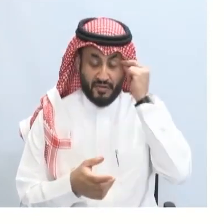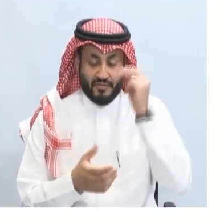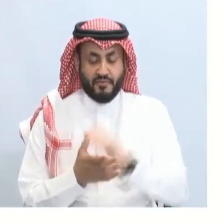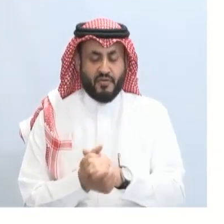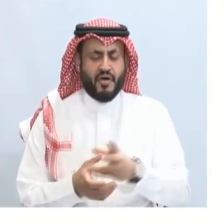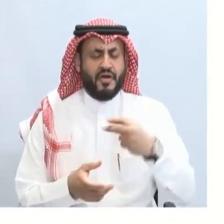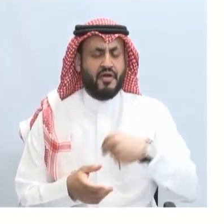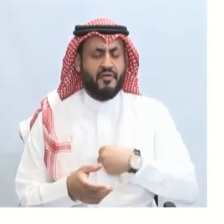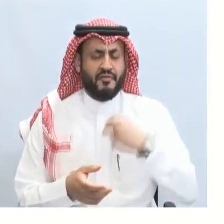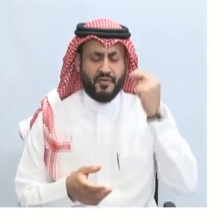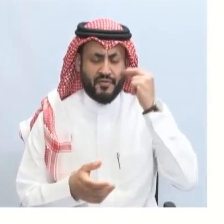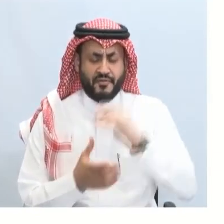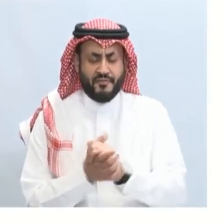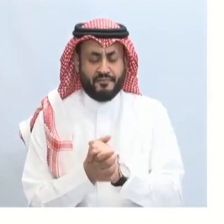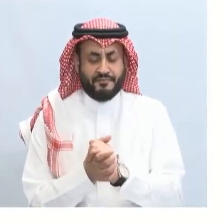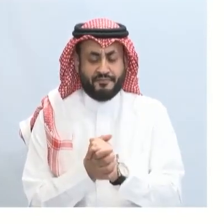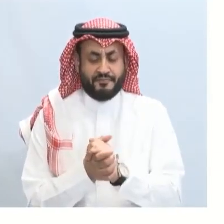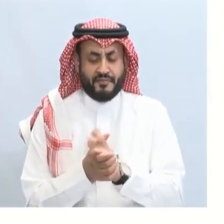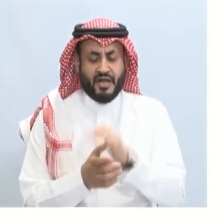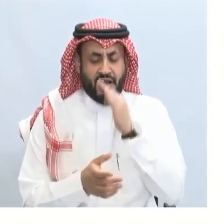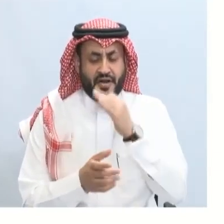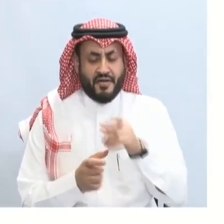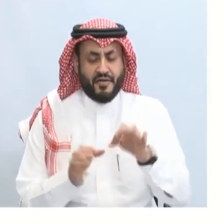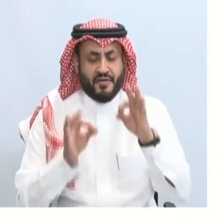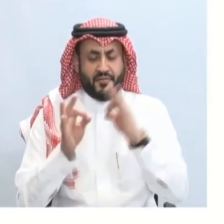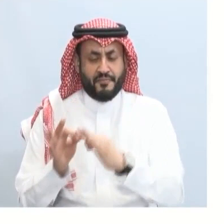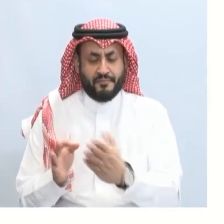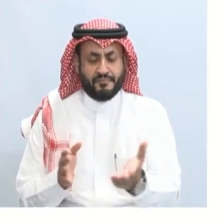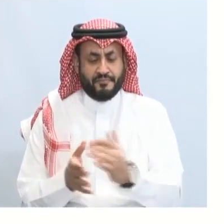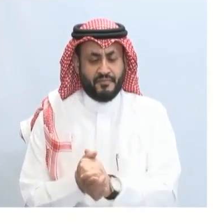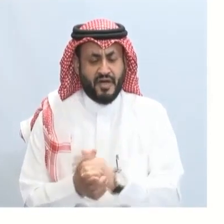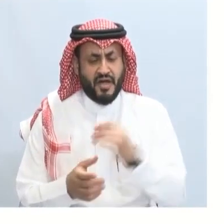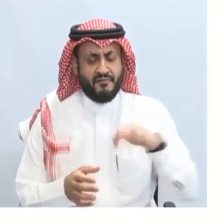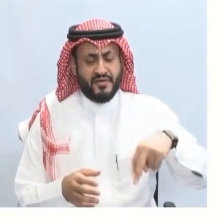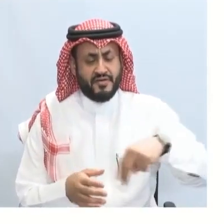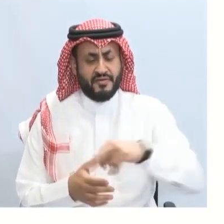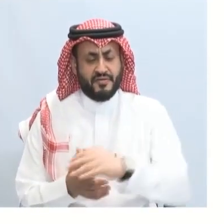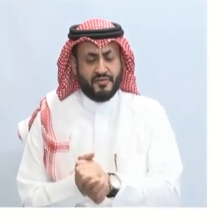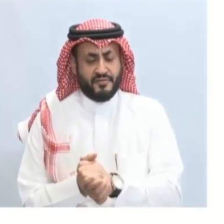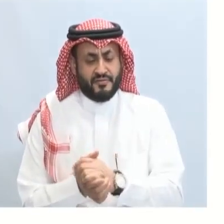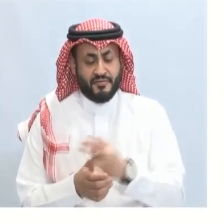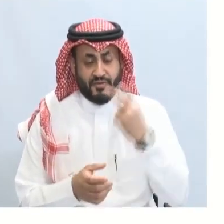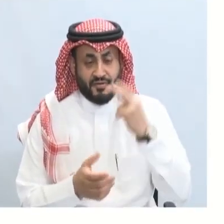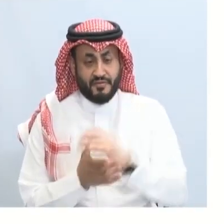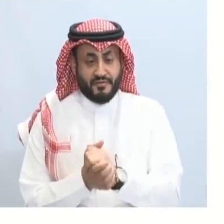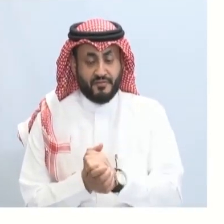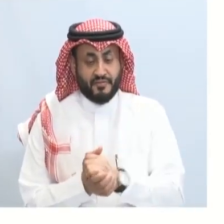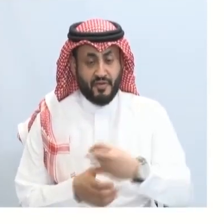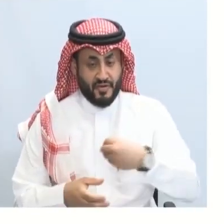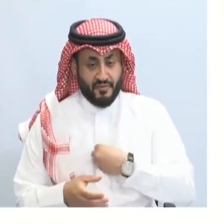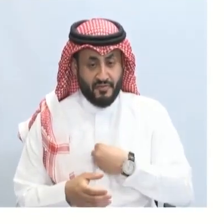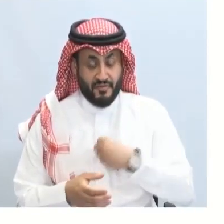القلب وتمييزه كما قال تعالى افلم يسيروا في الارض فتكون لهم قلوب